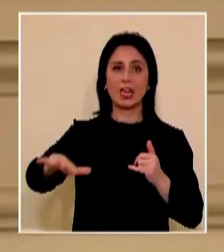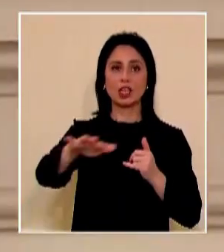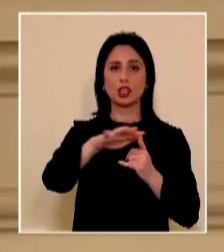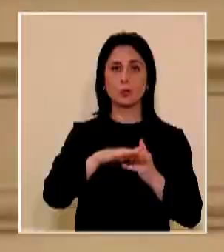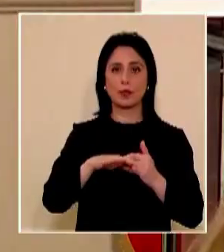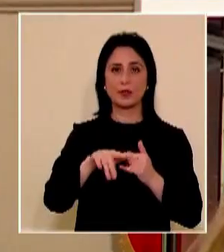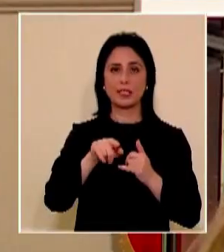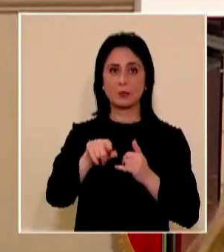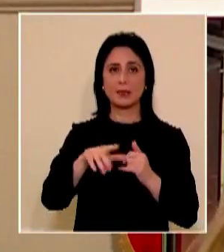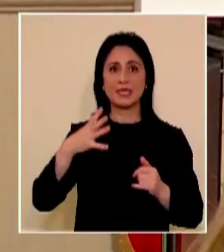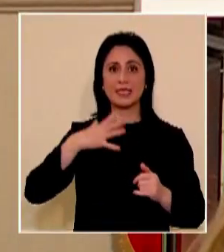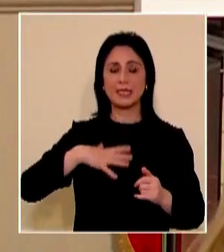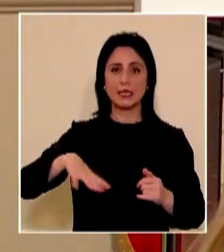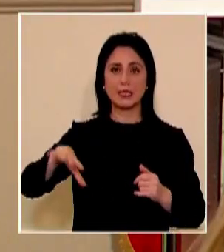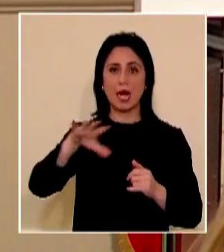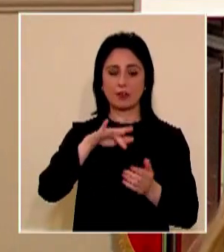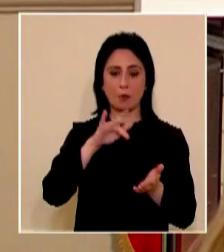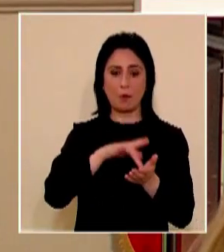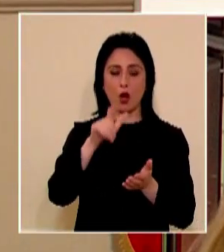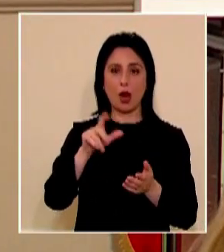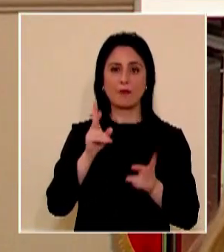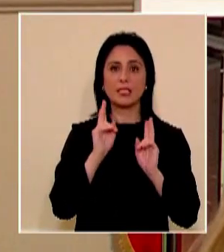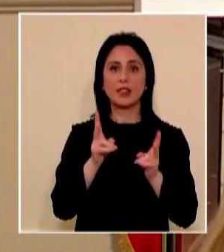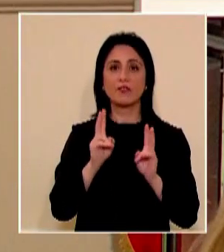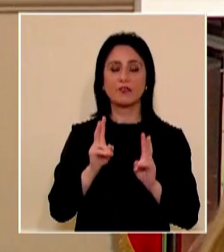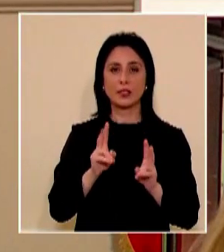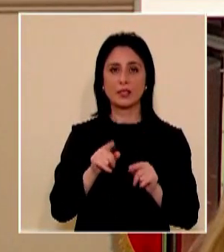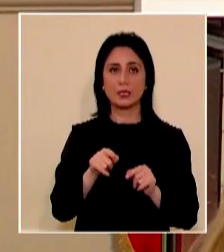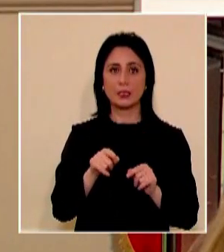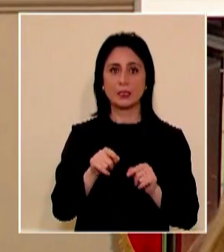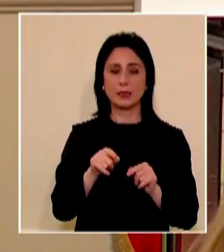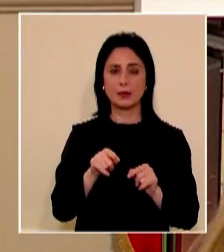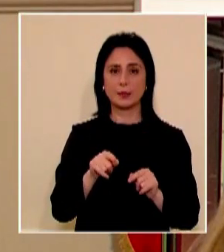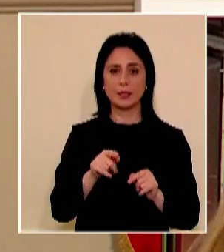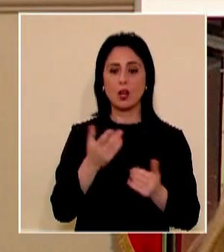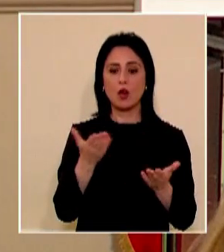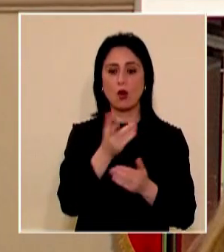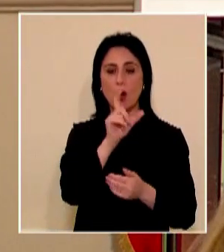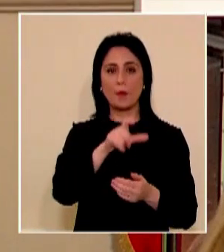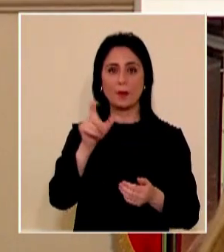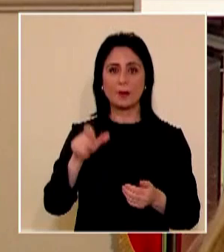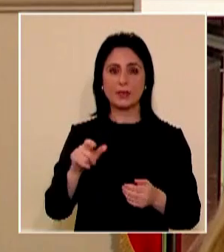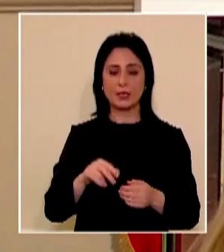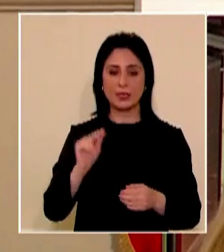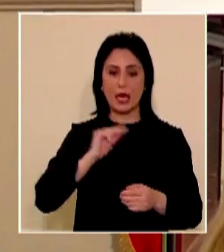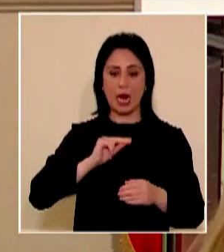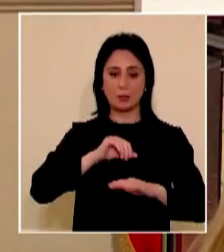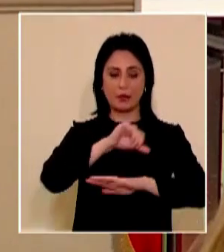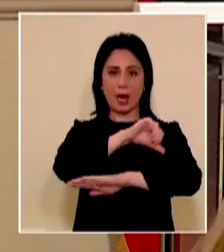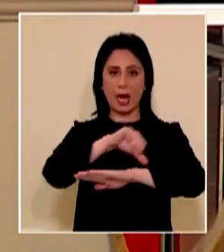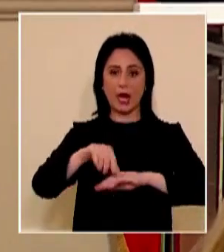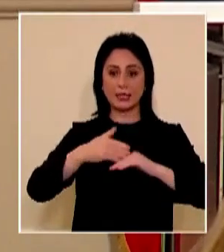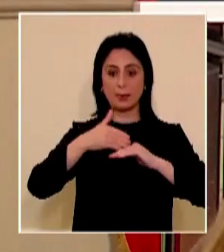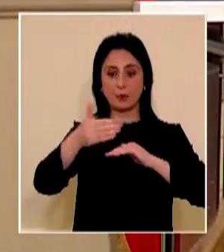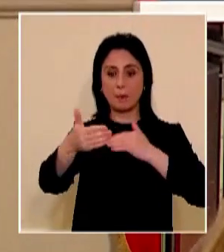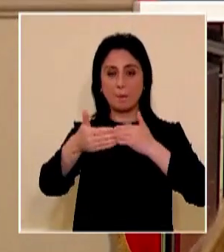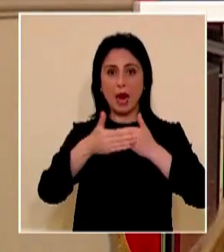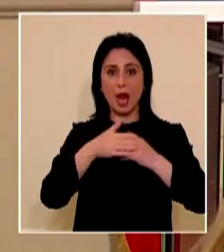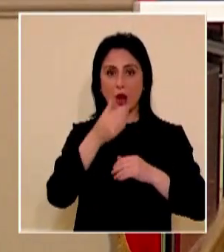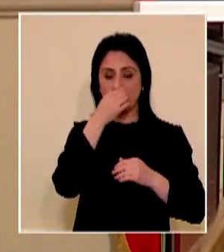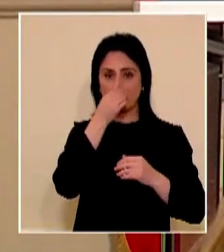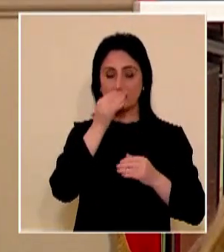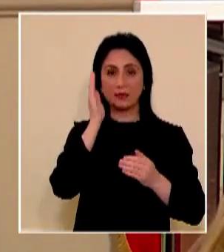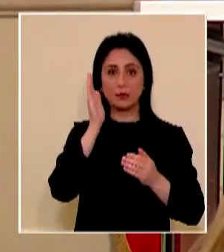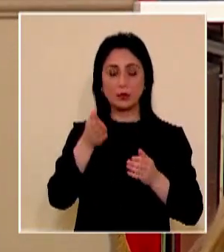mieszkają pod administracją gruzińską, zbliżą się do linii rozgraniczenia. Często się zdarza, że następuje nielegalne przekroczenie tej